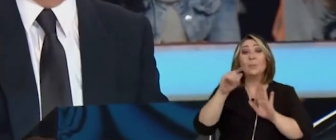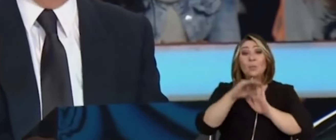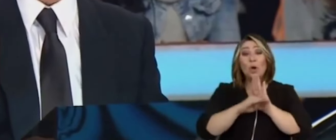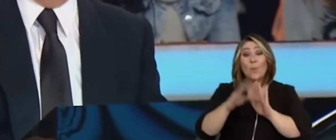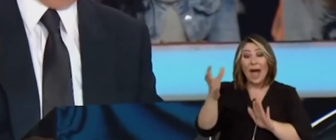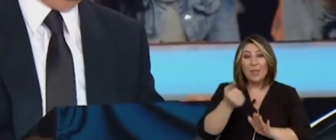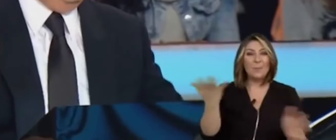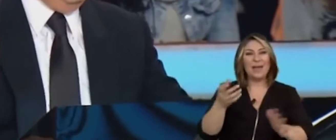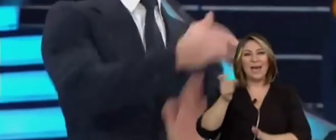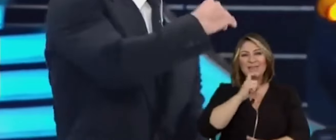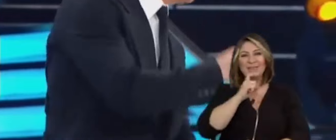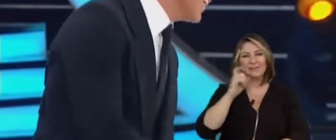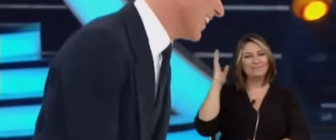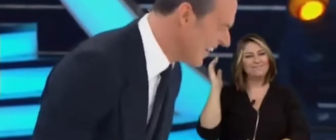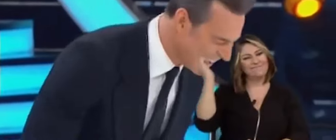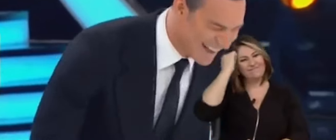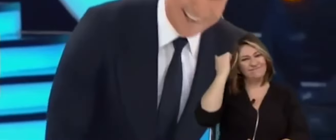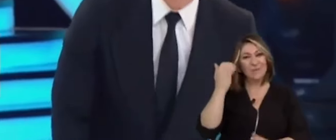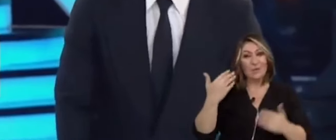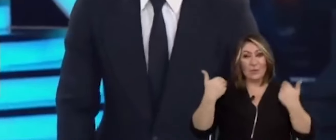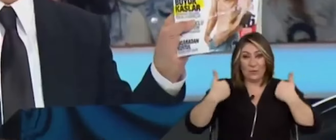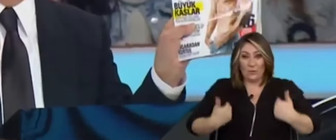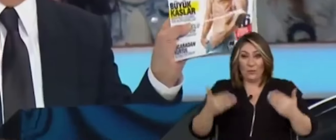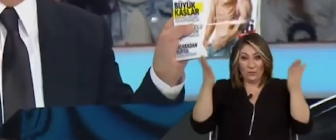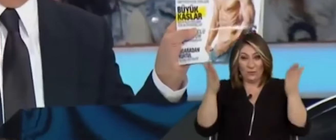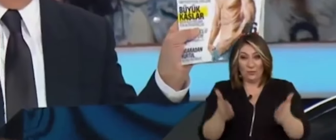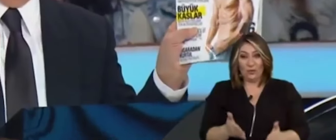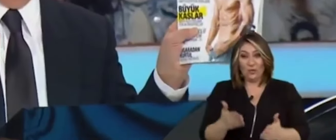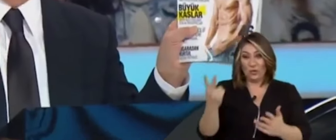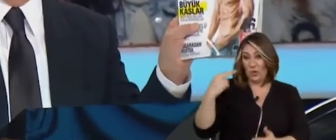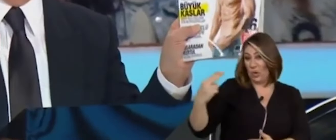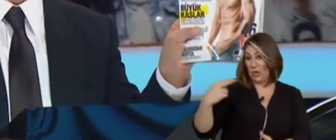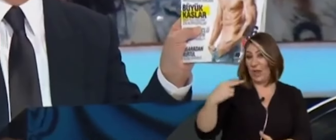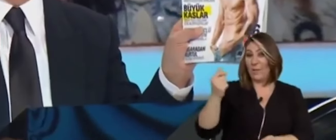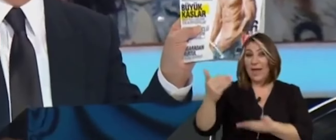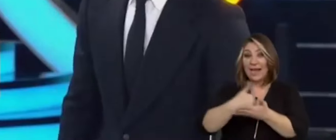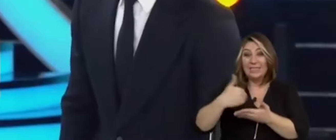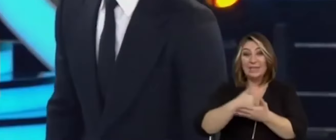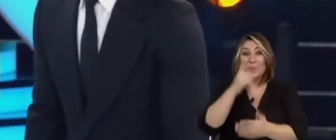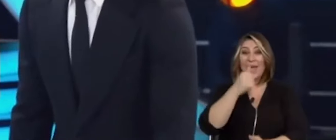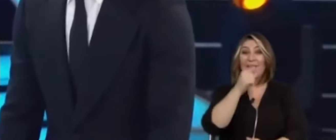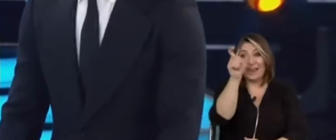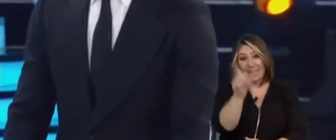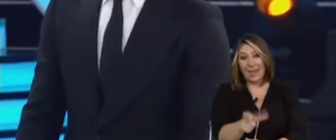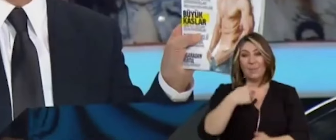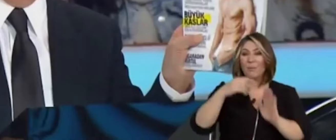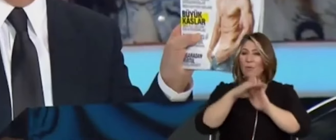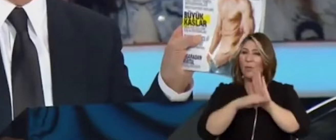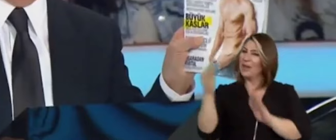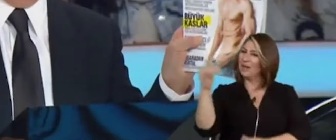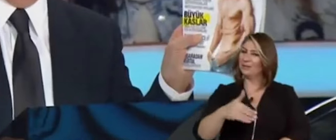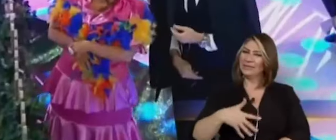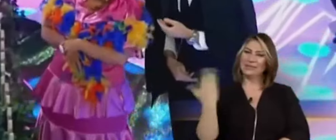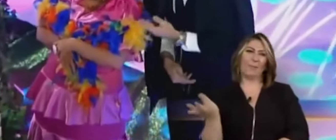almak dahi hataydı. Vücudunu teşhir ederek para kazanan bir erkeği ben programımda